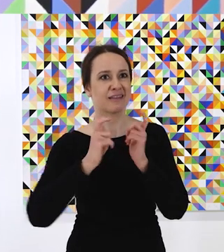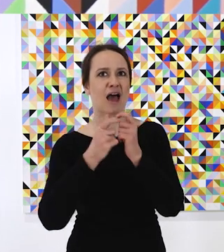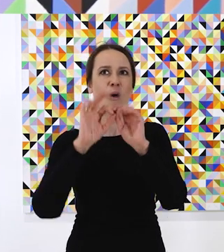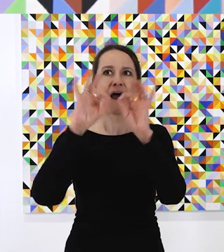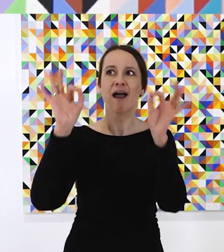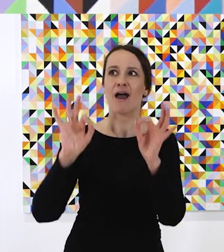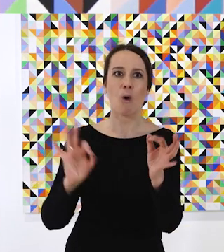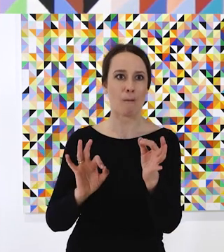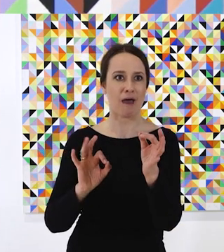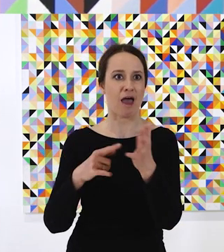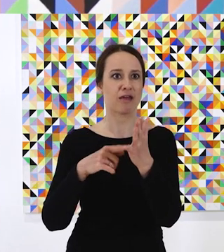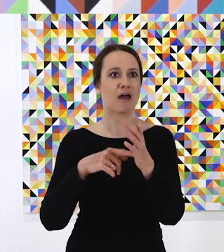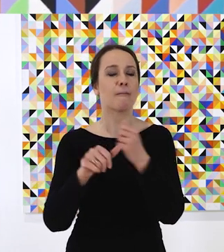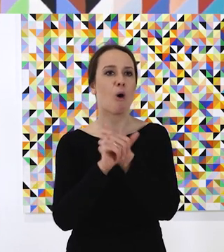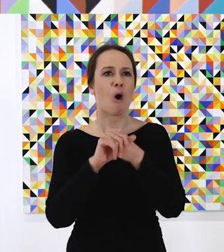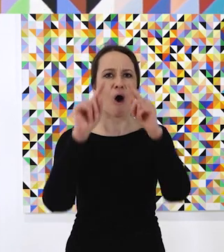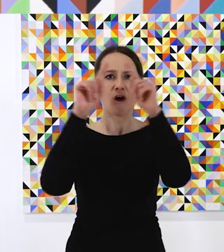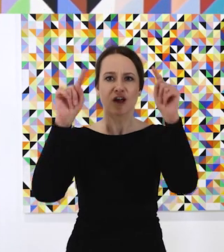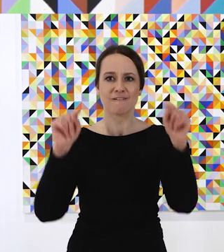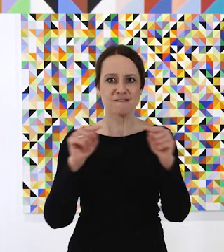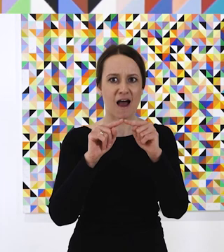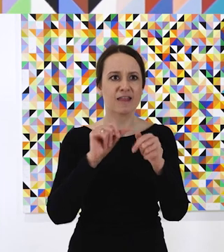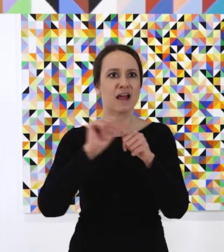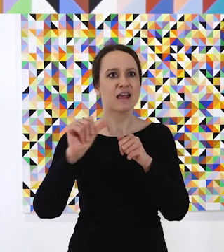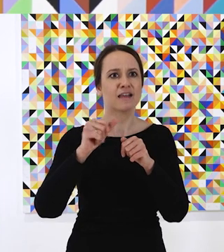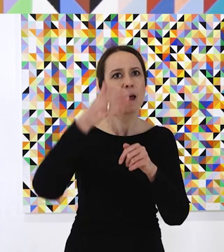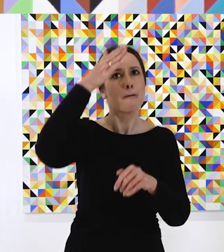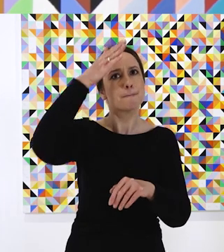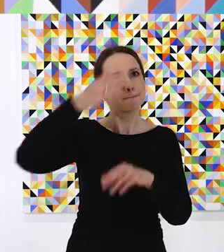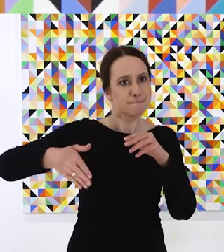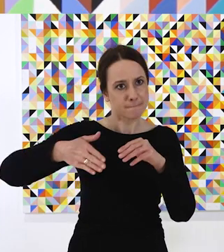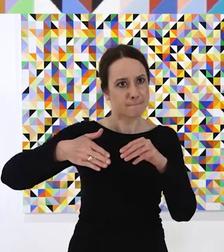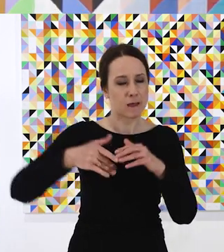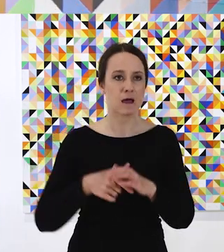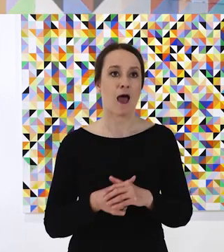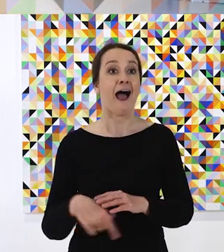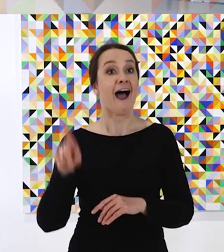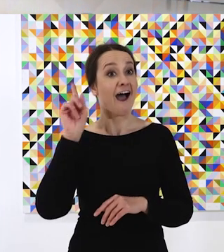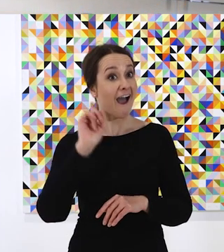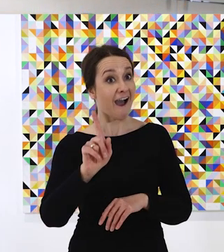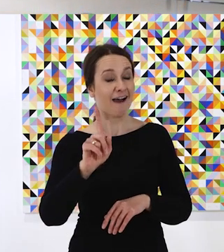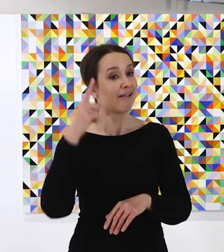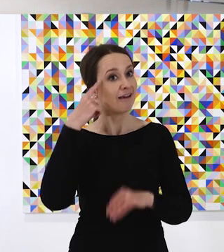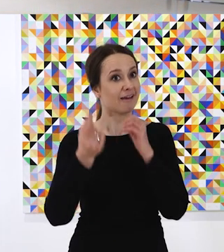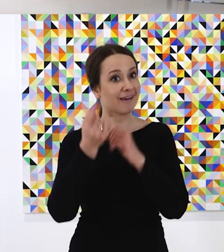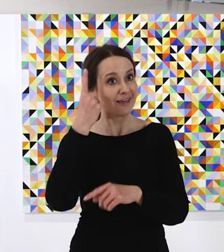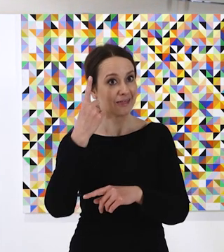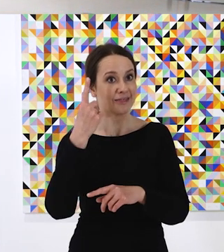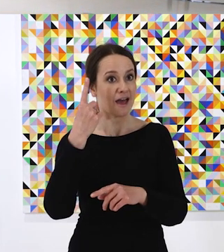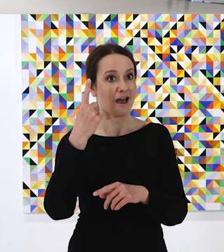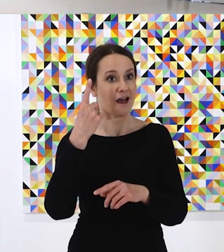hej ponieważ składającą się z kwadratów zielonych właśnie tych kwadratów na pół ale jednak ideą która